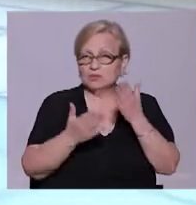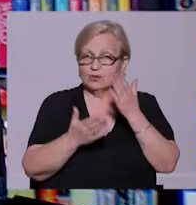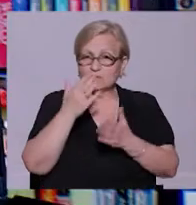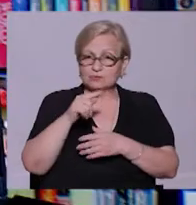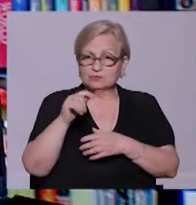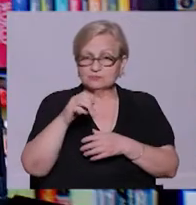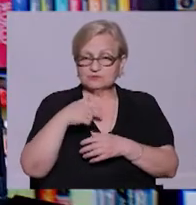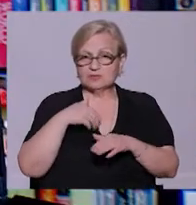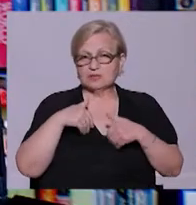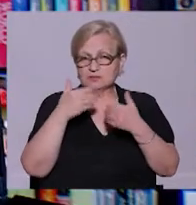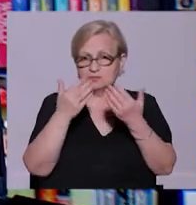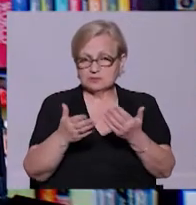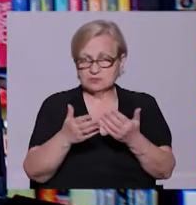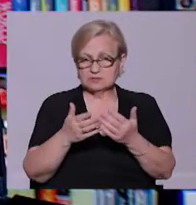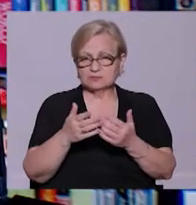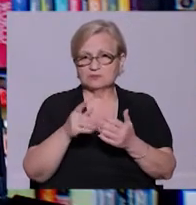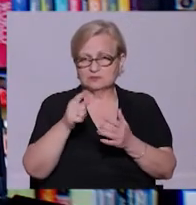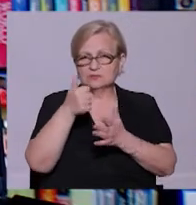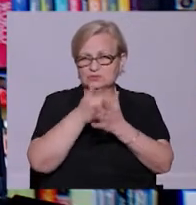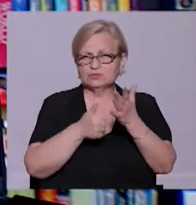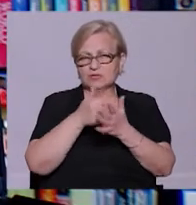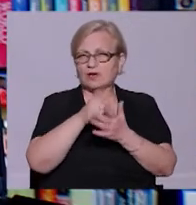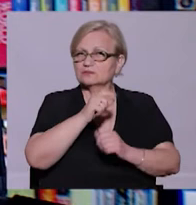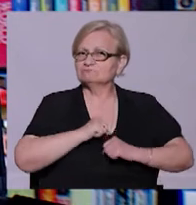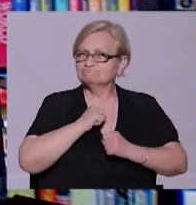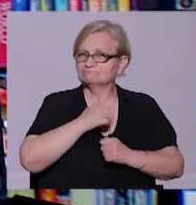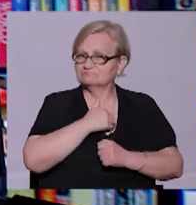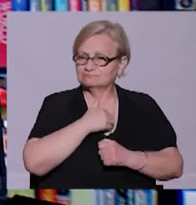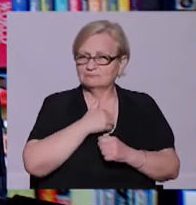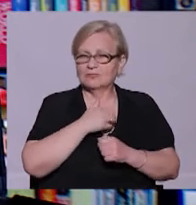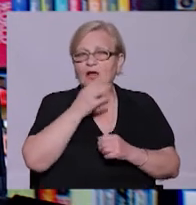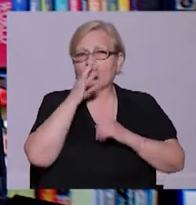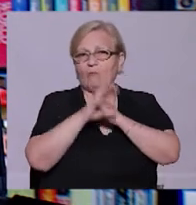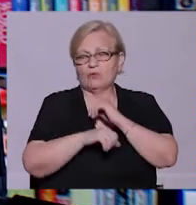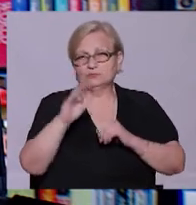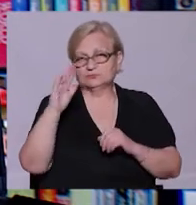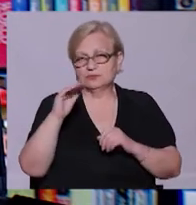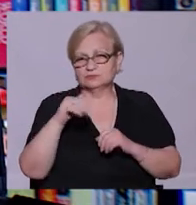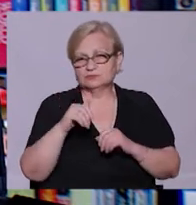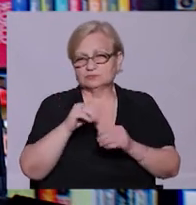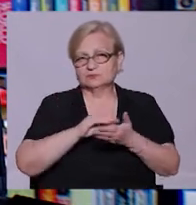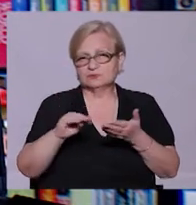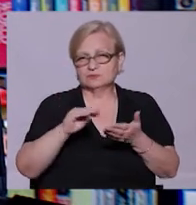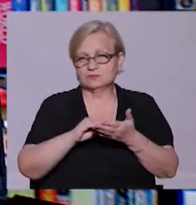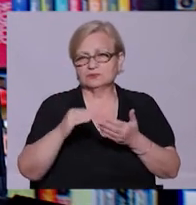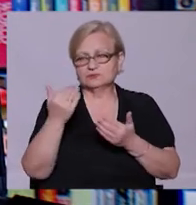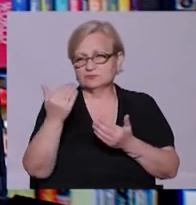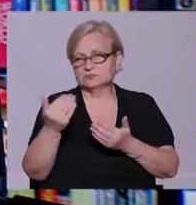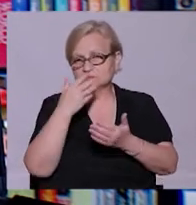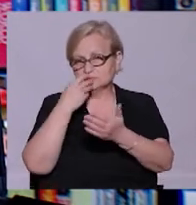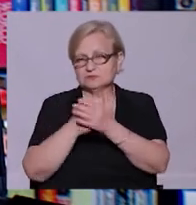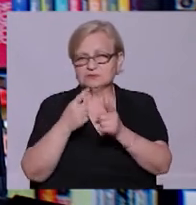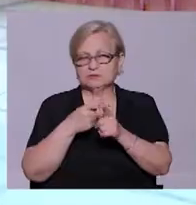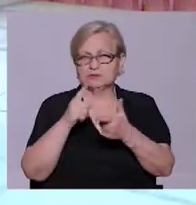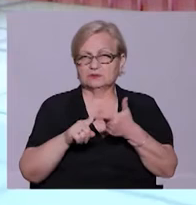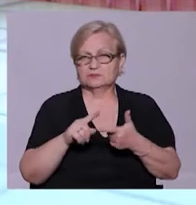გირჩევ, რომ შეაქე მონდომებისთვის. დაემშვიდობე, წერილის ბოლოს დაწერე შენი სახელი და